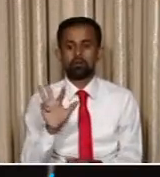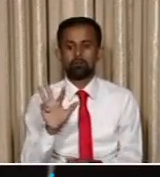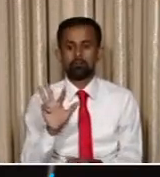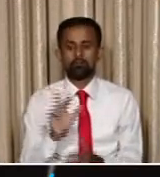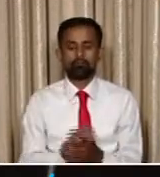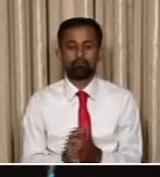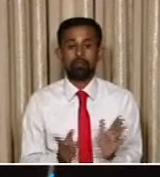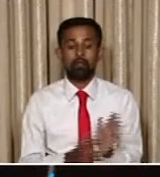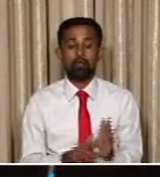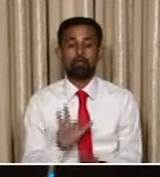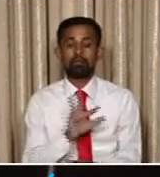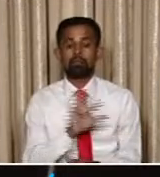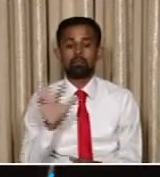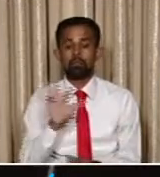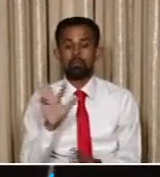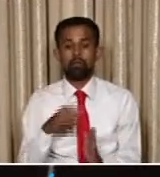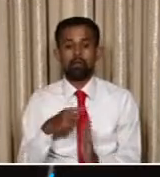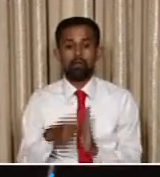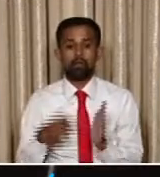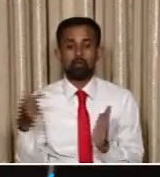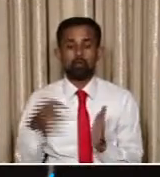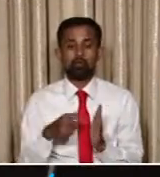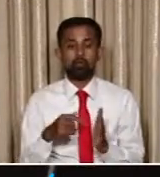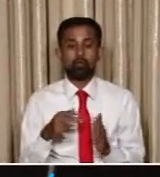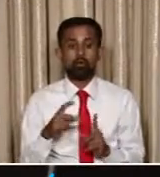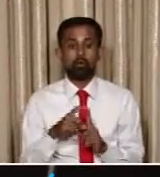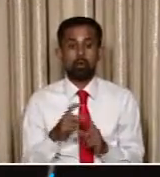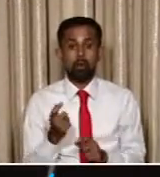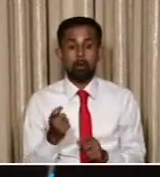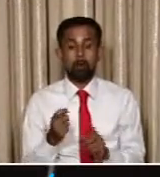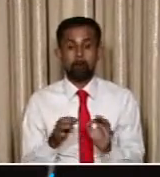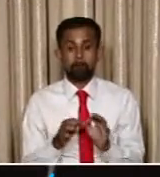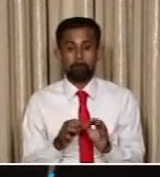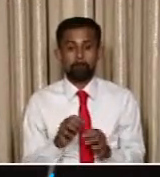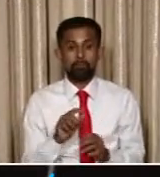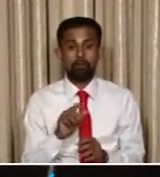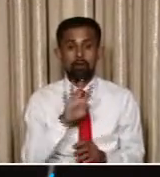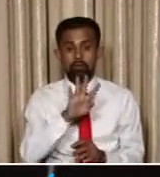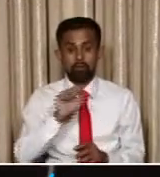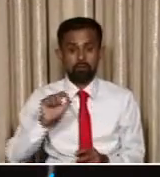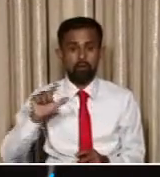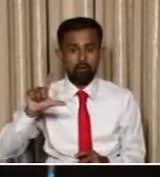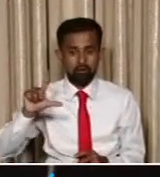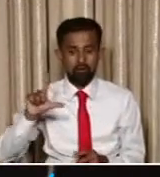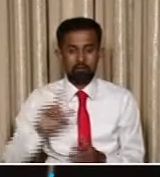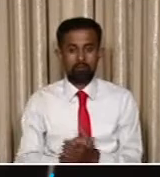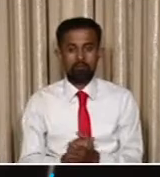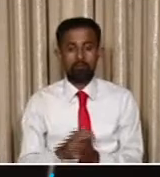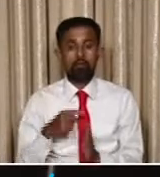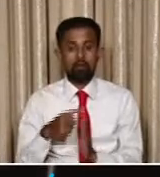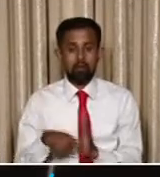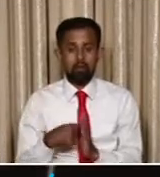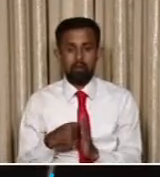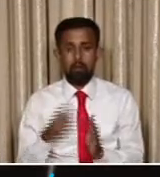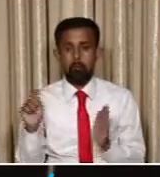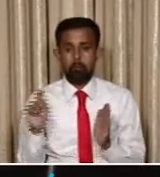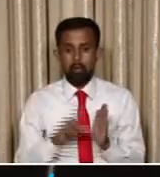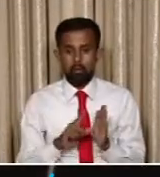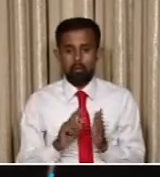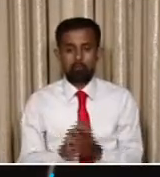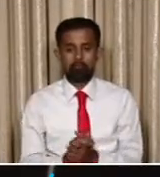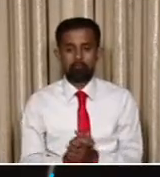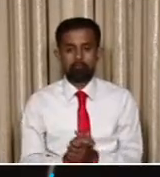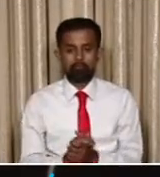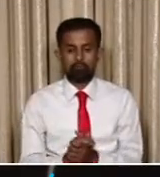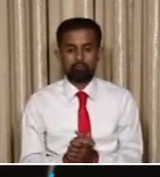ඒ 119 මේ රටට ආවා ඩොලර් බිලියන 4.7ක් මේ රටේ ආදායම.